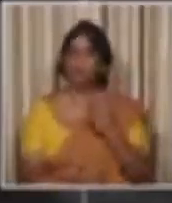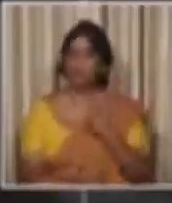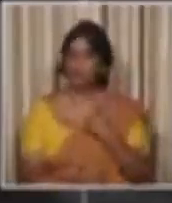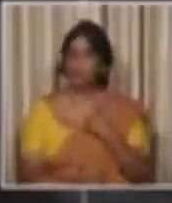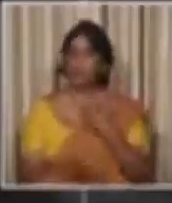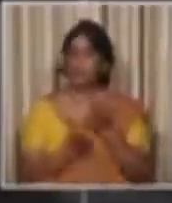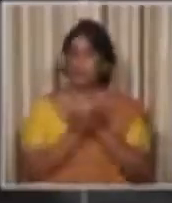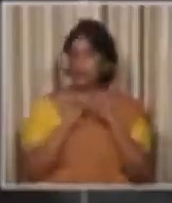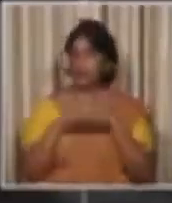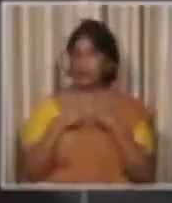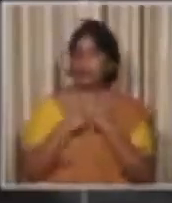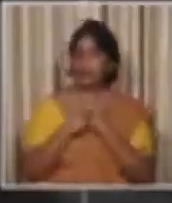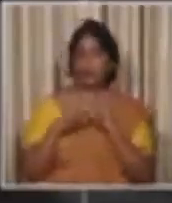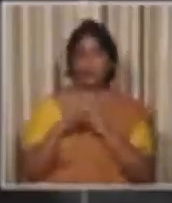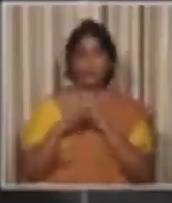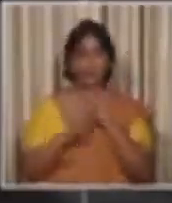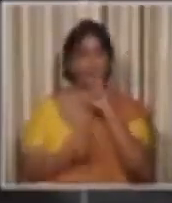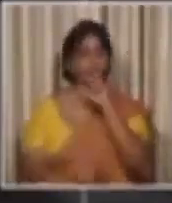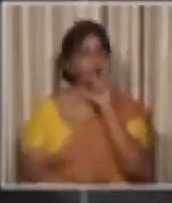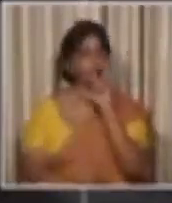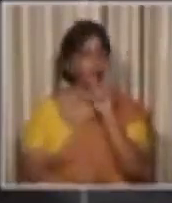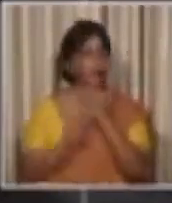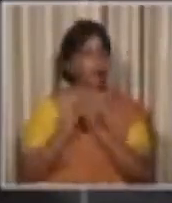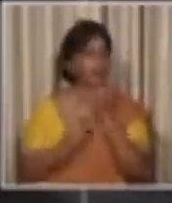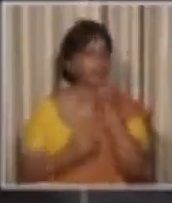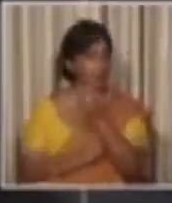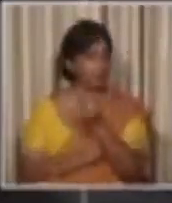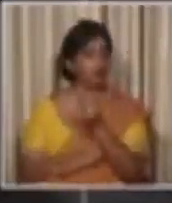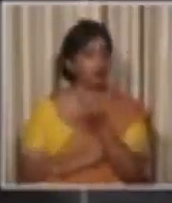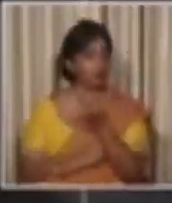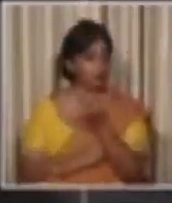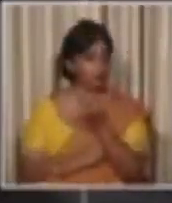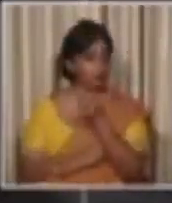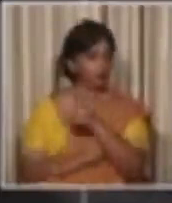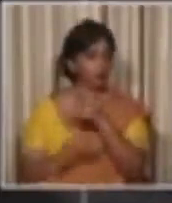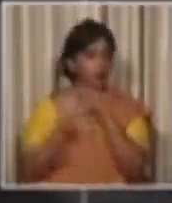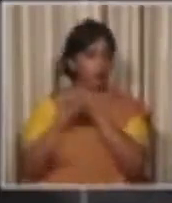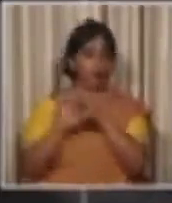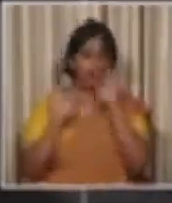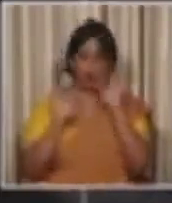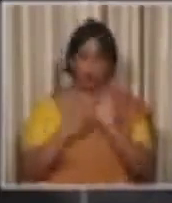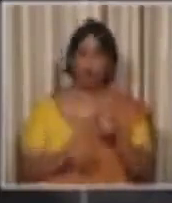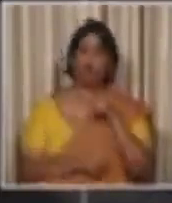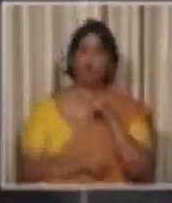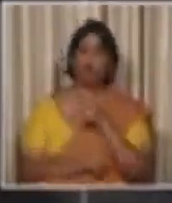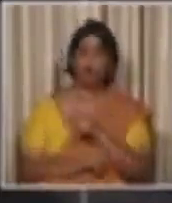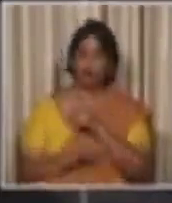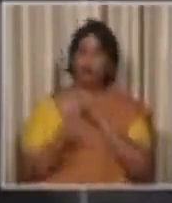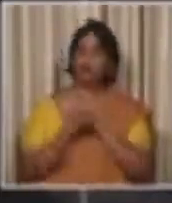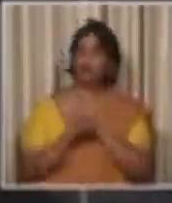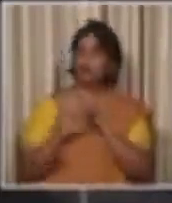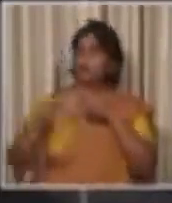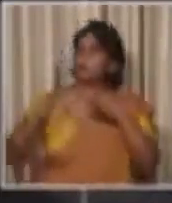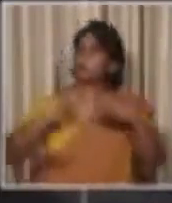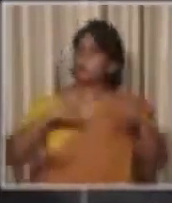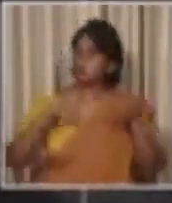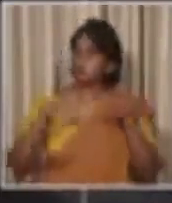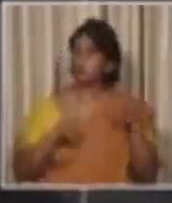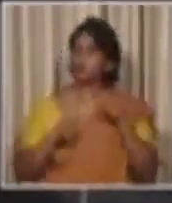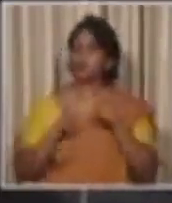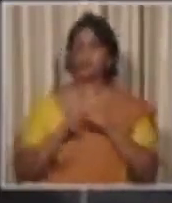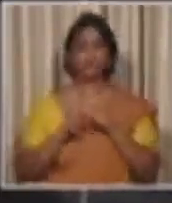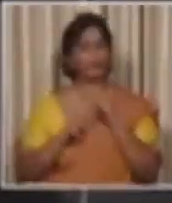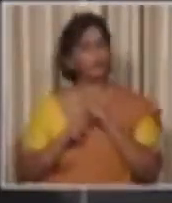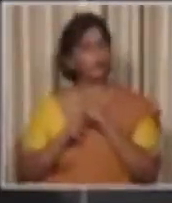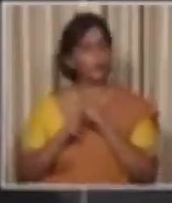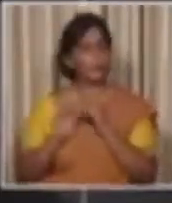අදානි සමාගමට 182කට දෙන ඒ මිල එකඟතාවයට නොගින් ඔවුන් එක්ක නෙගෝෂියේට් කරන්න පුළුවන්